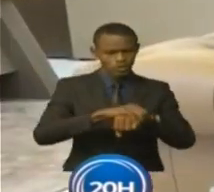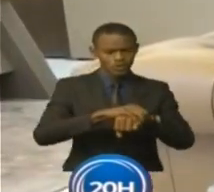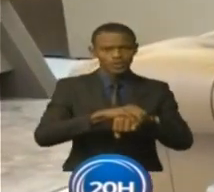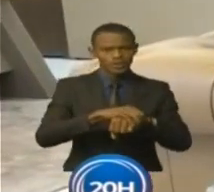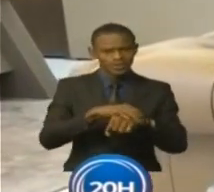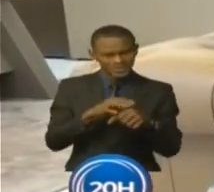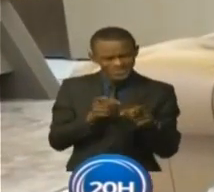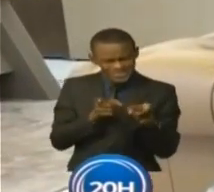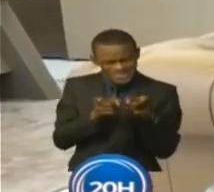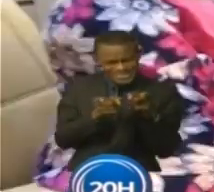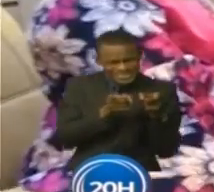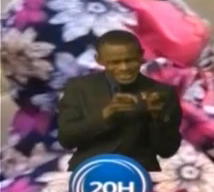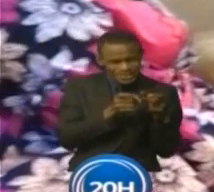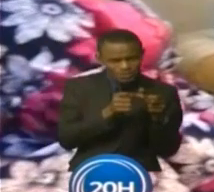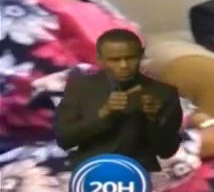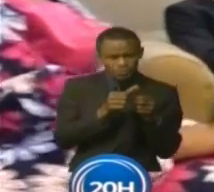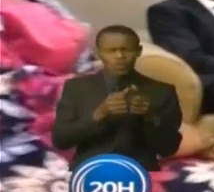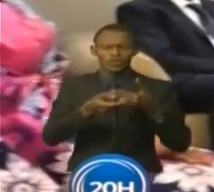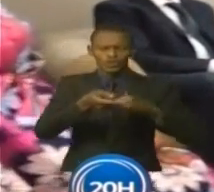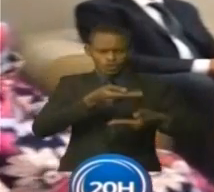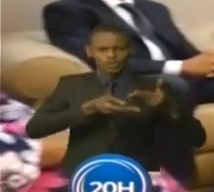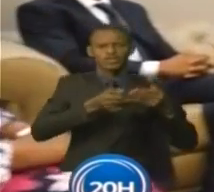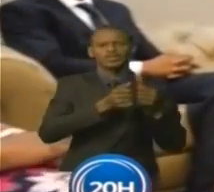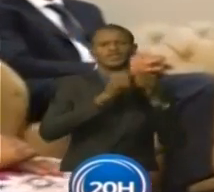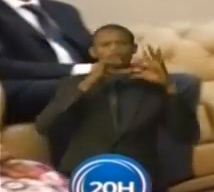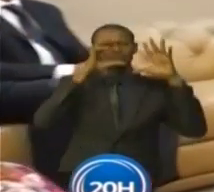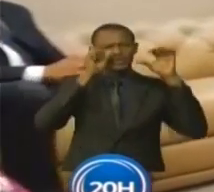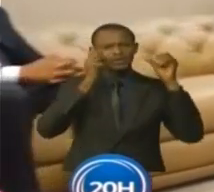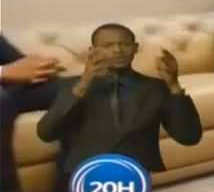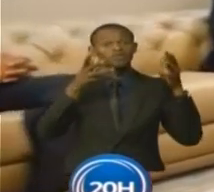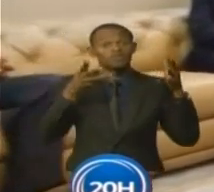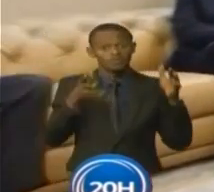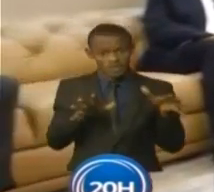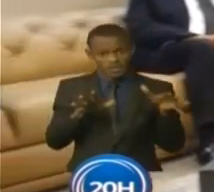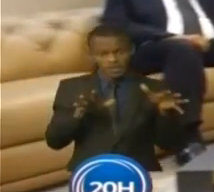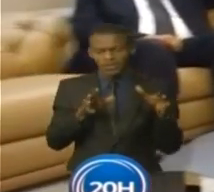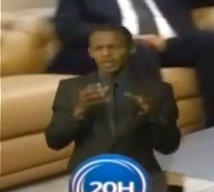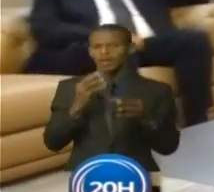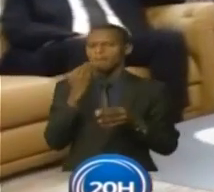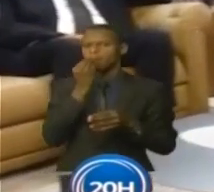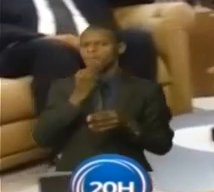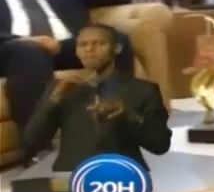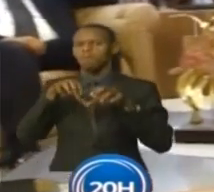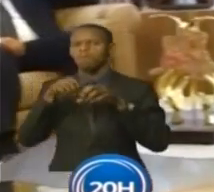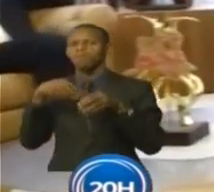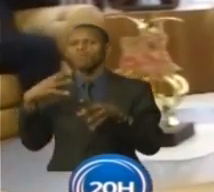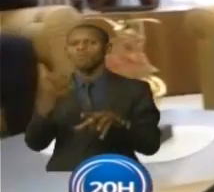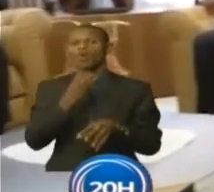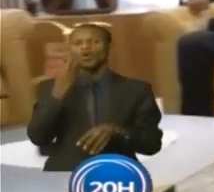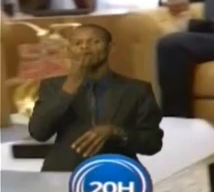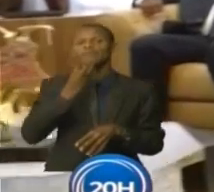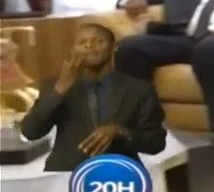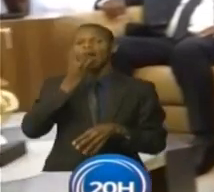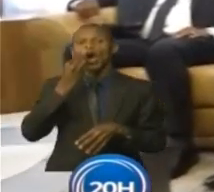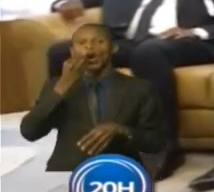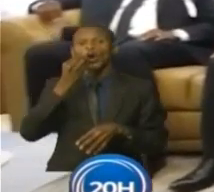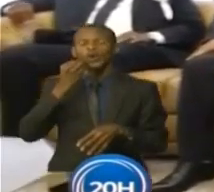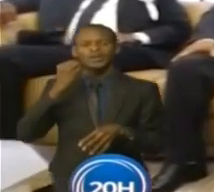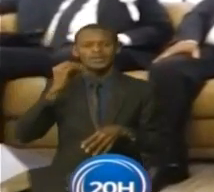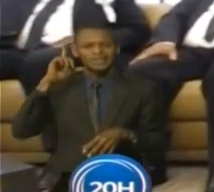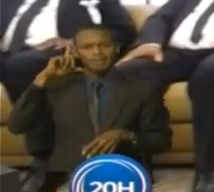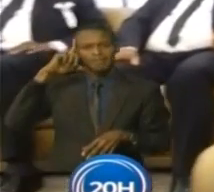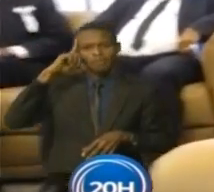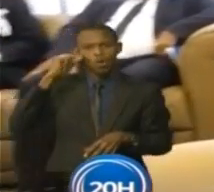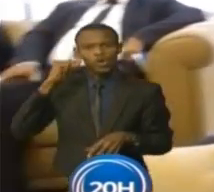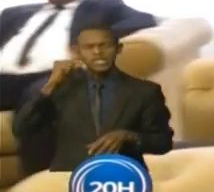candidatures pour des échanges. À la fin de tout, Olivier Diakessé a fait part à la presse les motivations de Moïse Katumbi